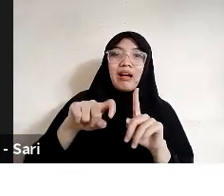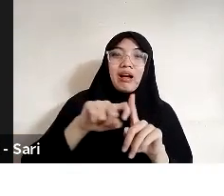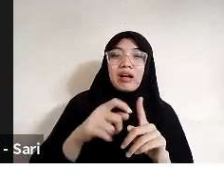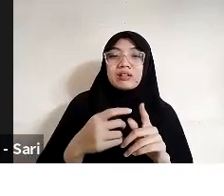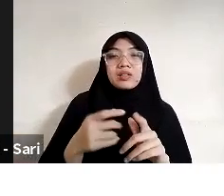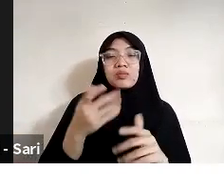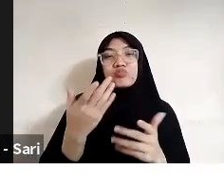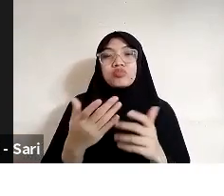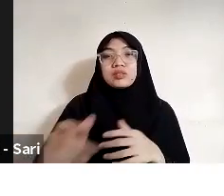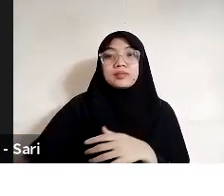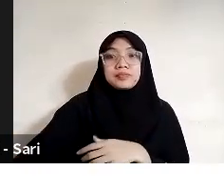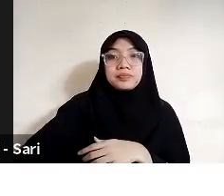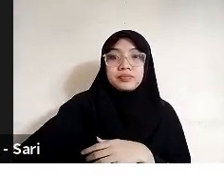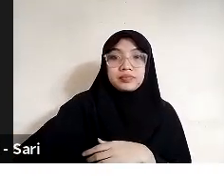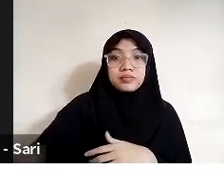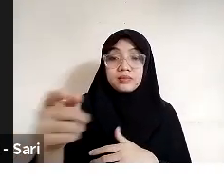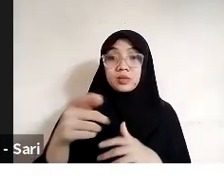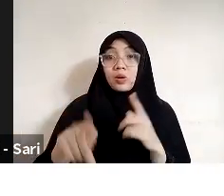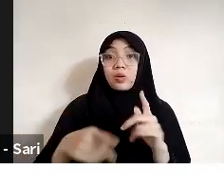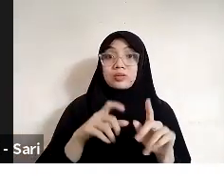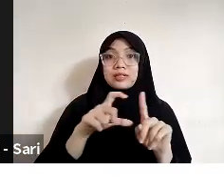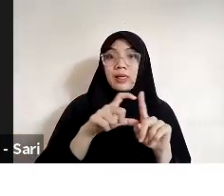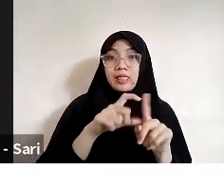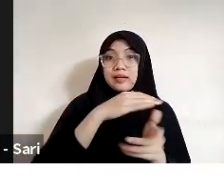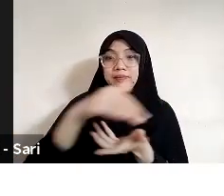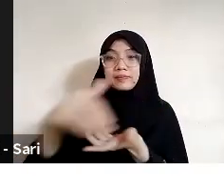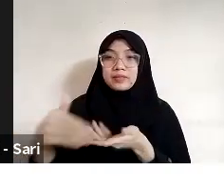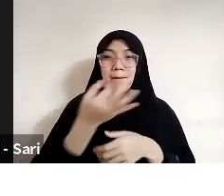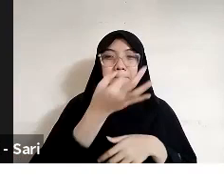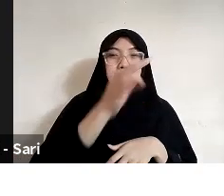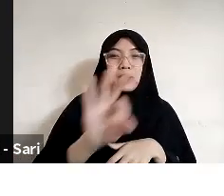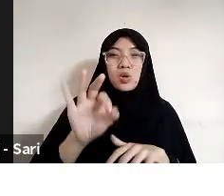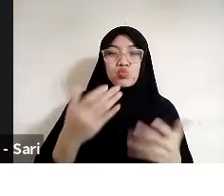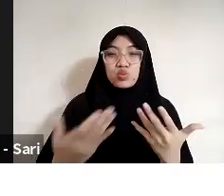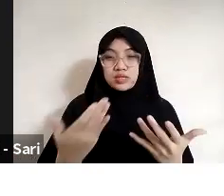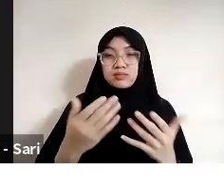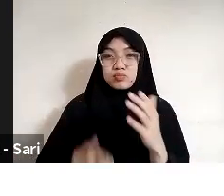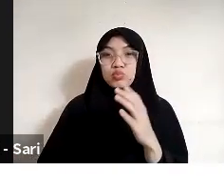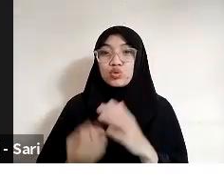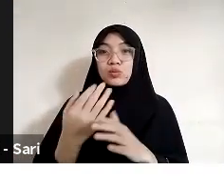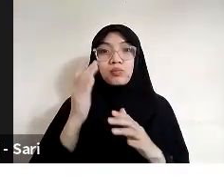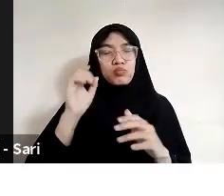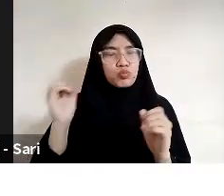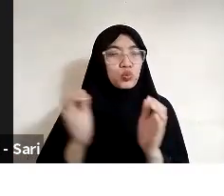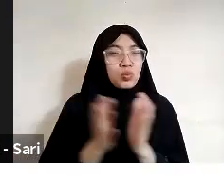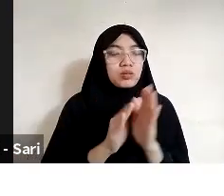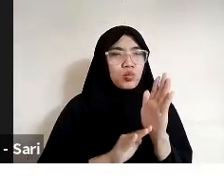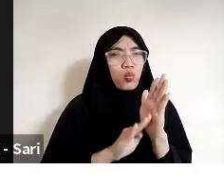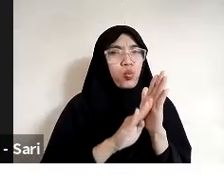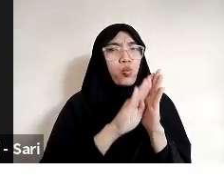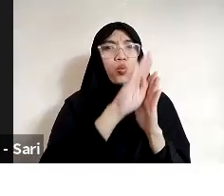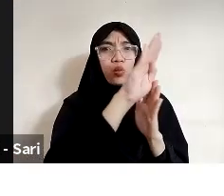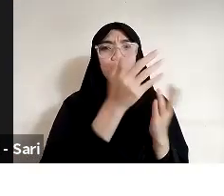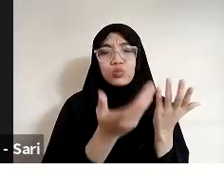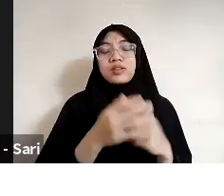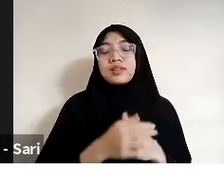juga sudah naik, saya yakin kalau data yang lebih baru nanti muncul pasti akan lebih tinggi lagi. Dan juga